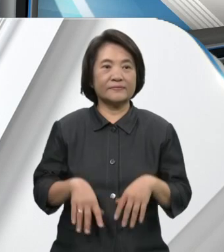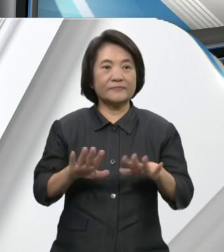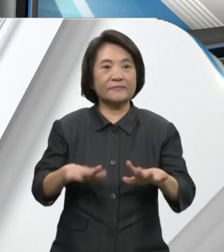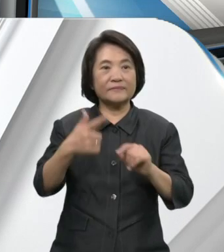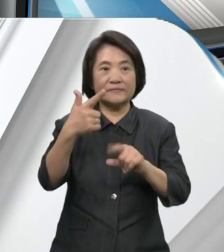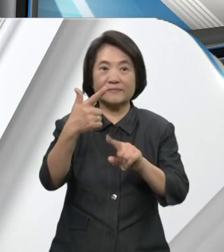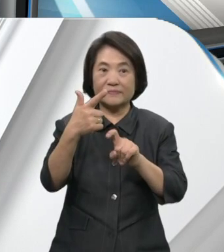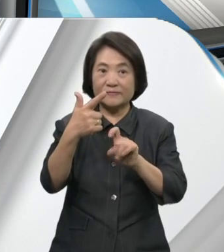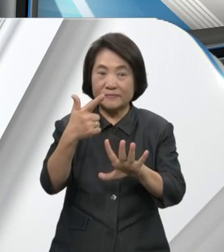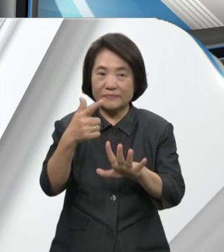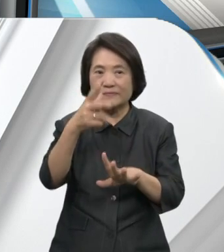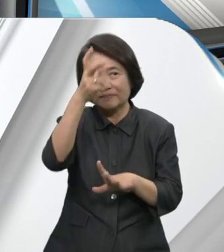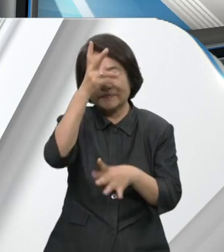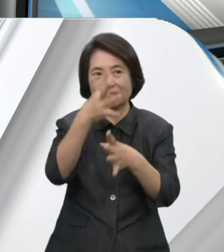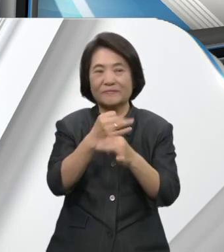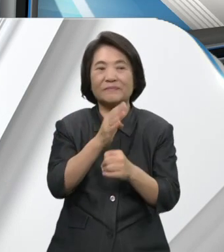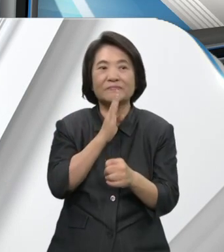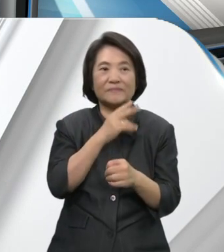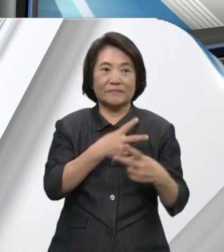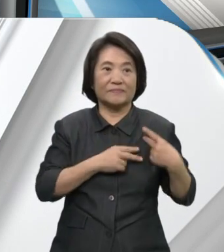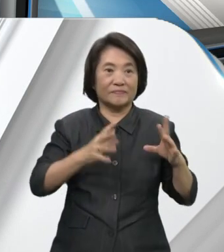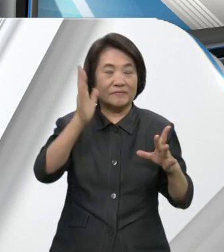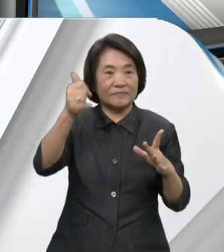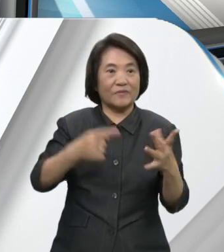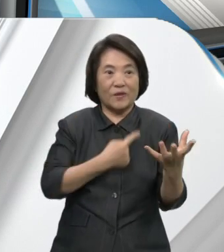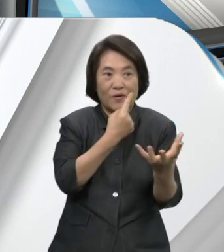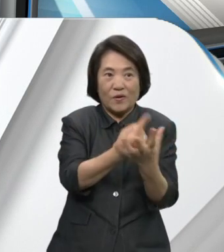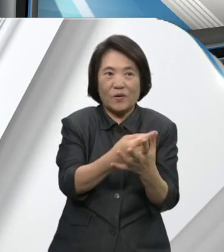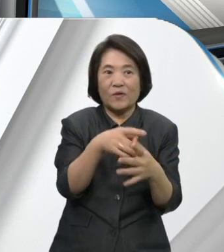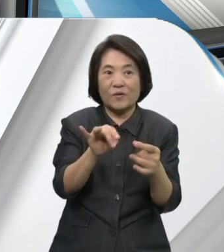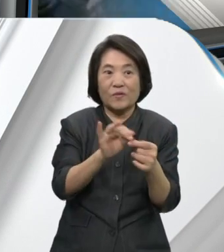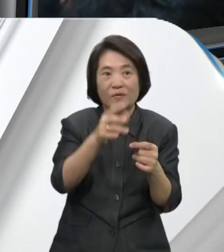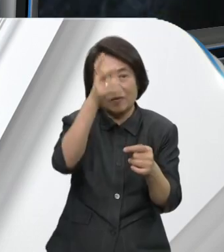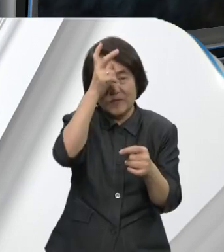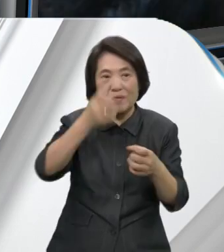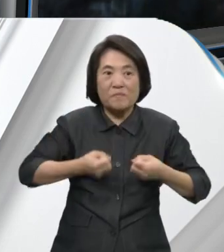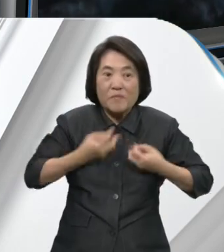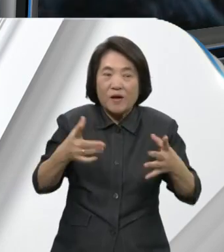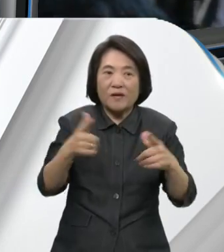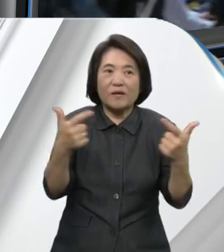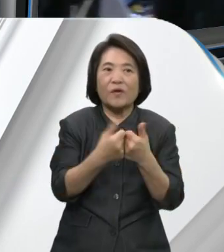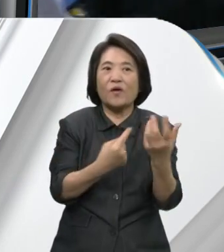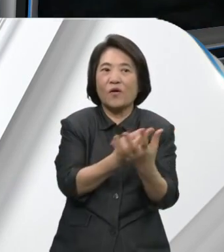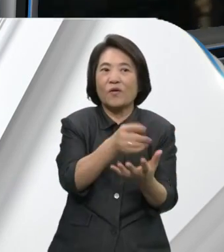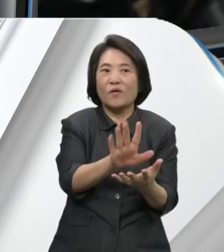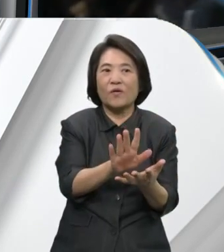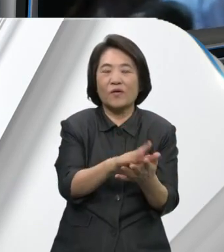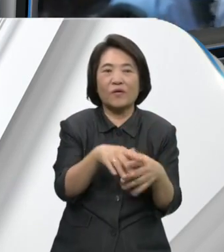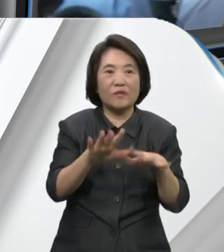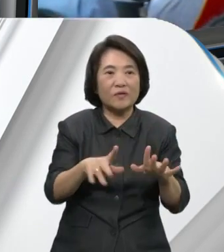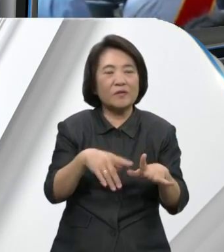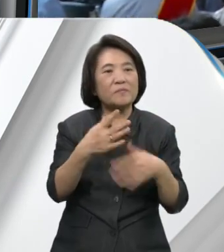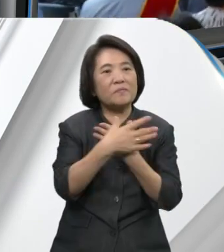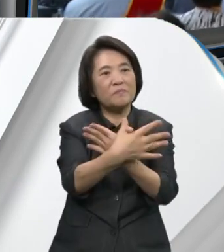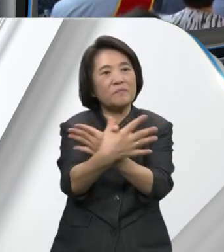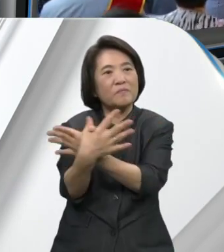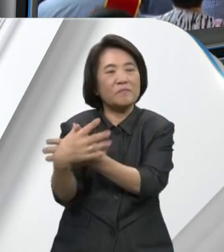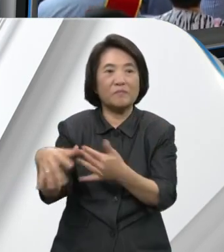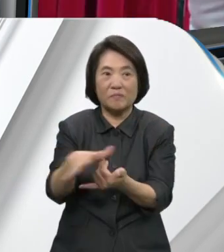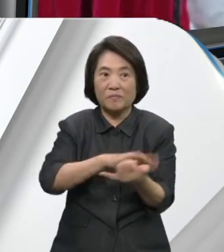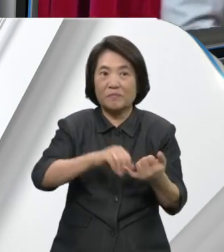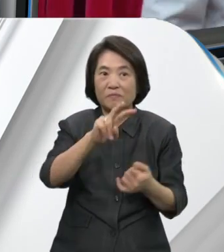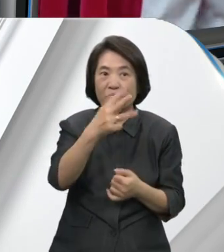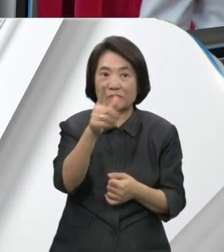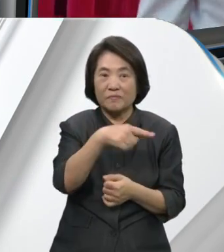今日6月15是警察节，总统蔡英文出席100周年警察节庆祝大会发动，在对现场表彰